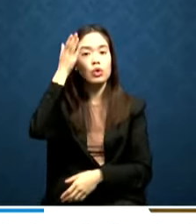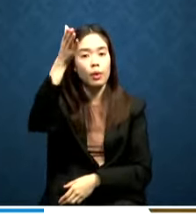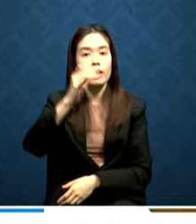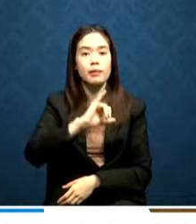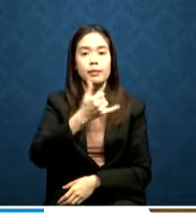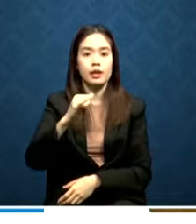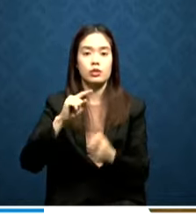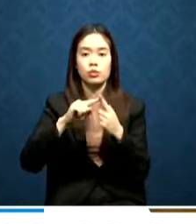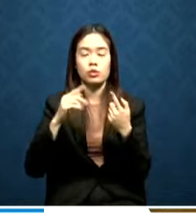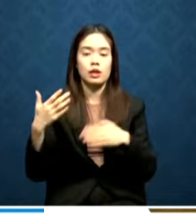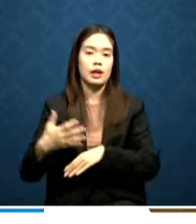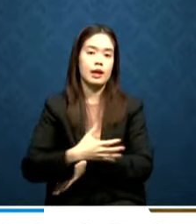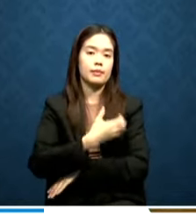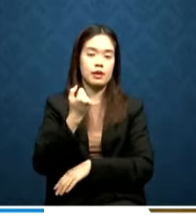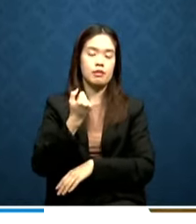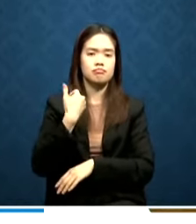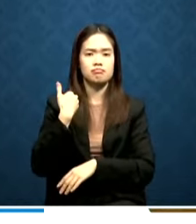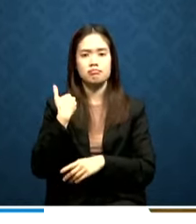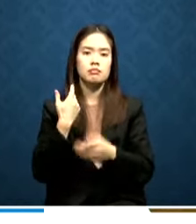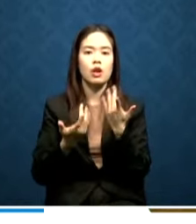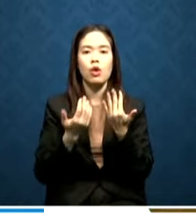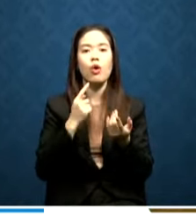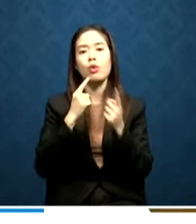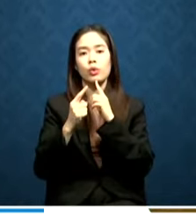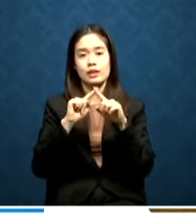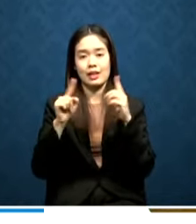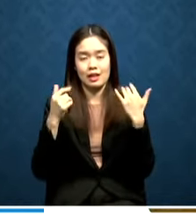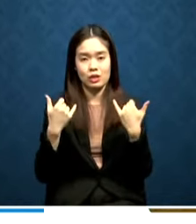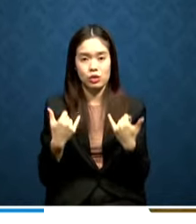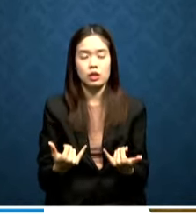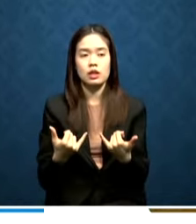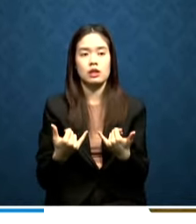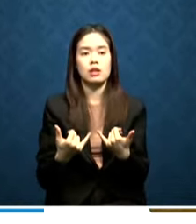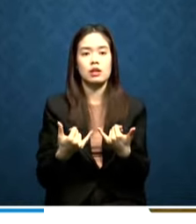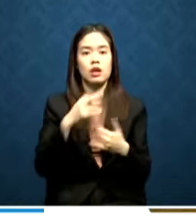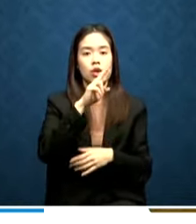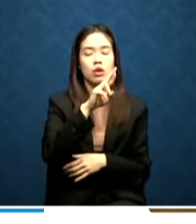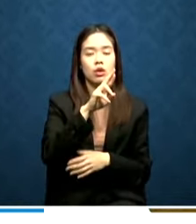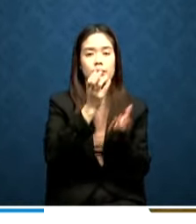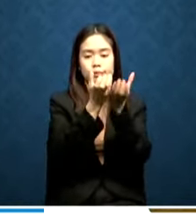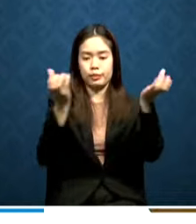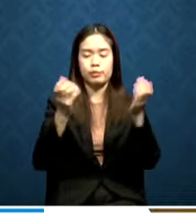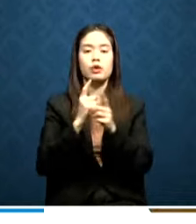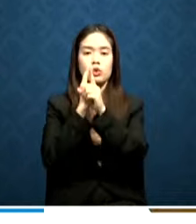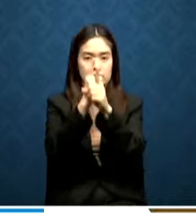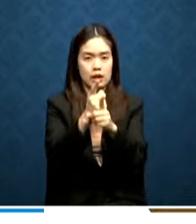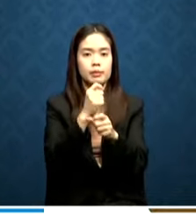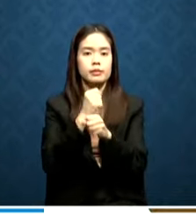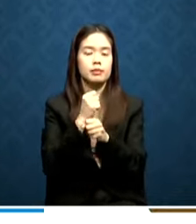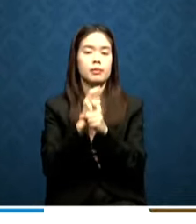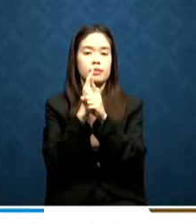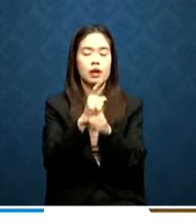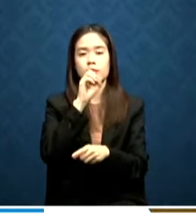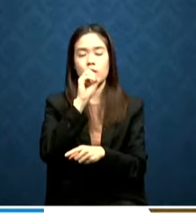ระจายอำนาจของเราไปแยกอำนาจได้ก็ค่อยว่ากันเนี่ยนะแต่ปัจจุบันรัฐธรรมนูญกำหนดแบบนี้นะครับก็เรียนท่านเป